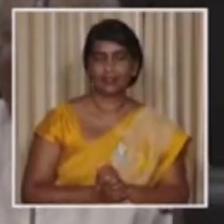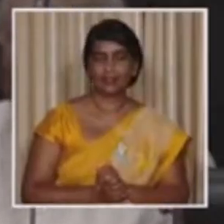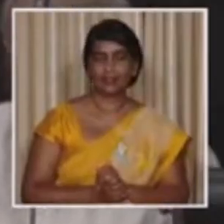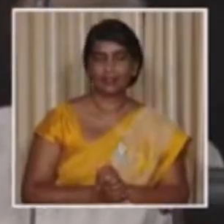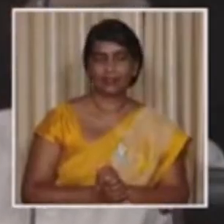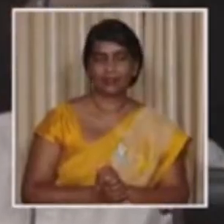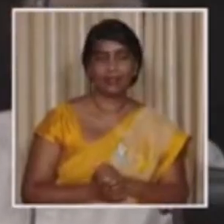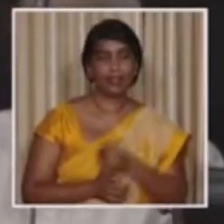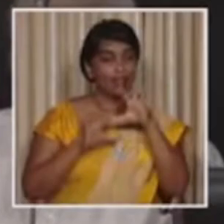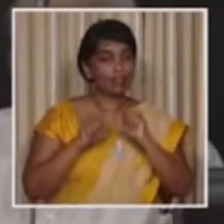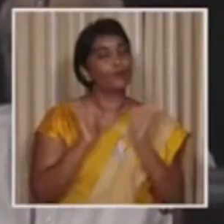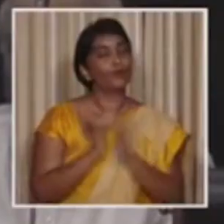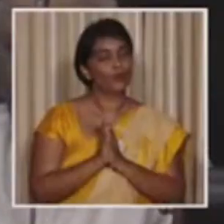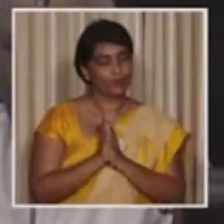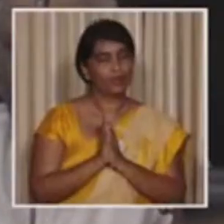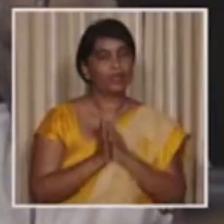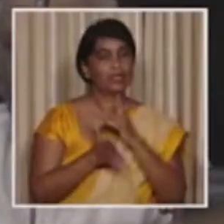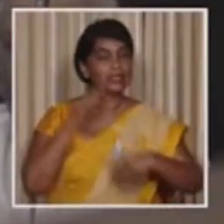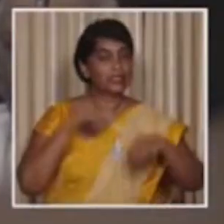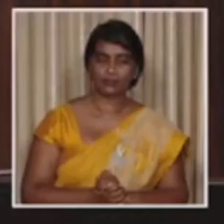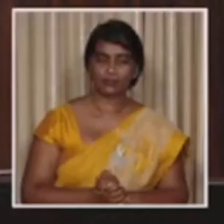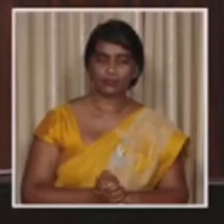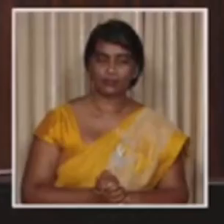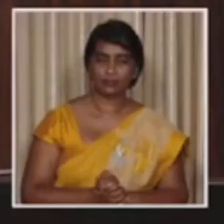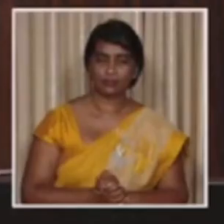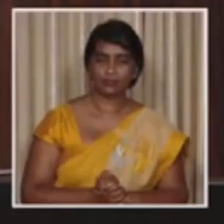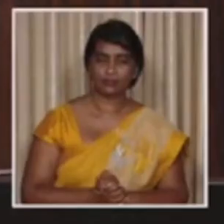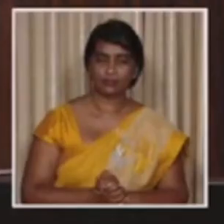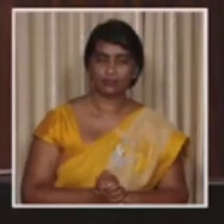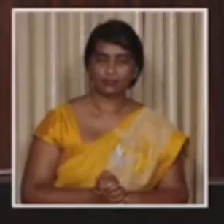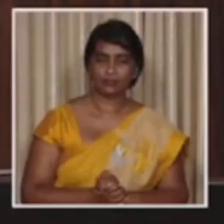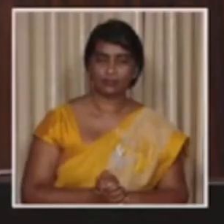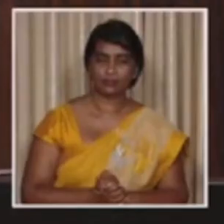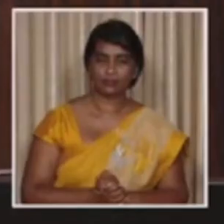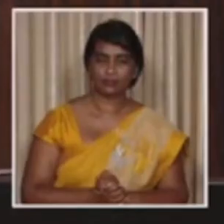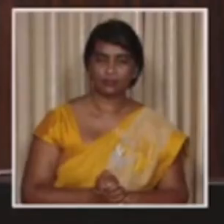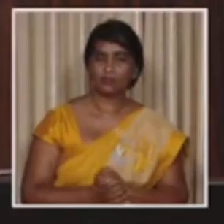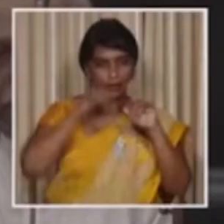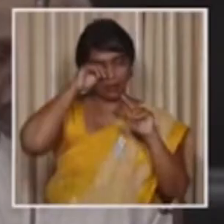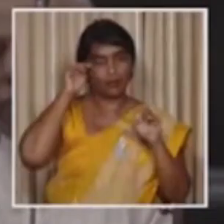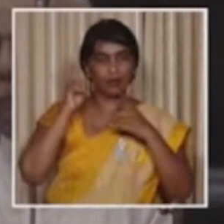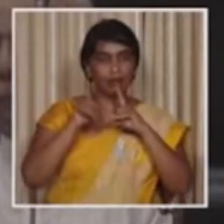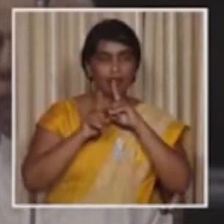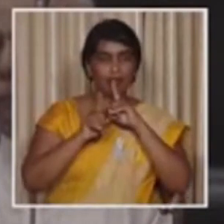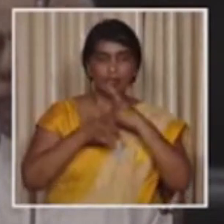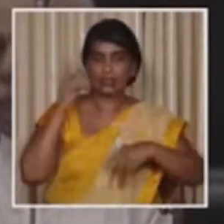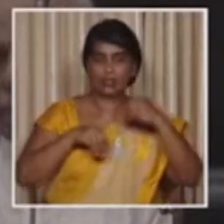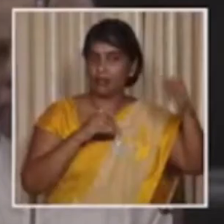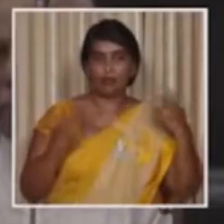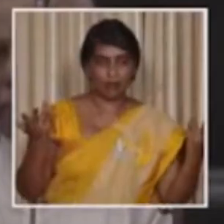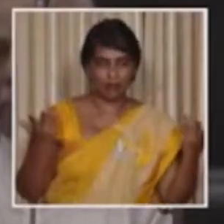මේ කල්ලාගෙන ඉන්න හැම එක්කෙනාම ඡන්ද කාල දාන්න කිව්වා. ඉතින් දැන් sit down bed. මම ඡන්ද කාල දාලා නැහැ. කවුරුත් ඡන්ද